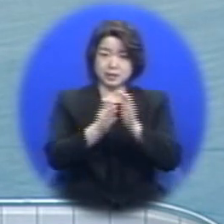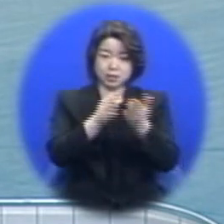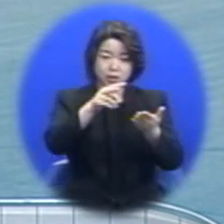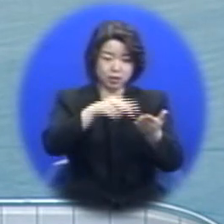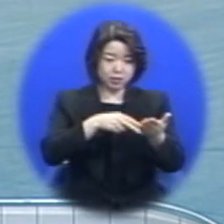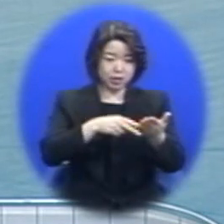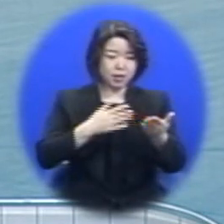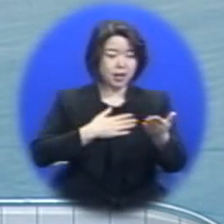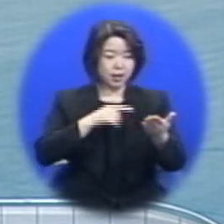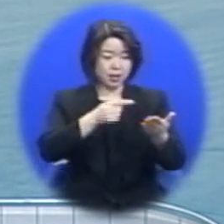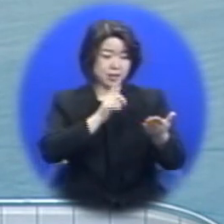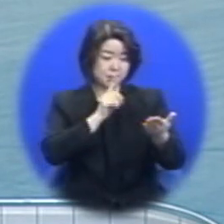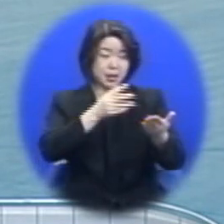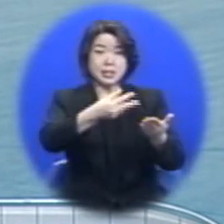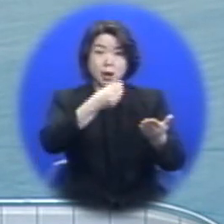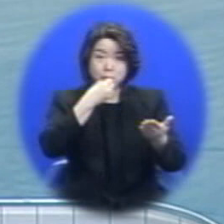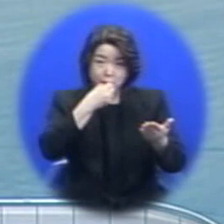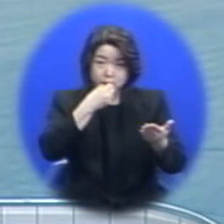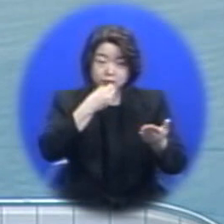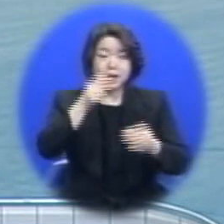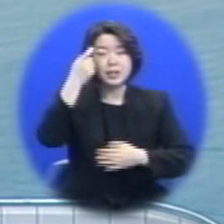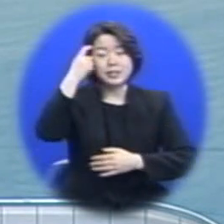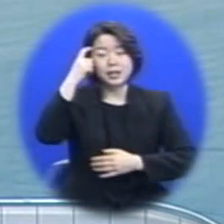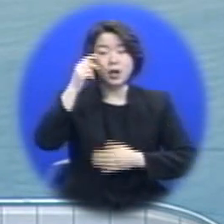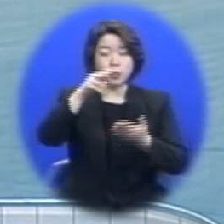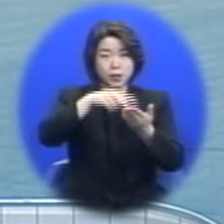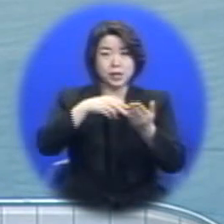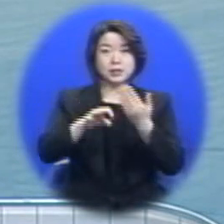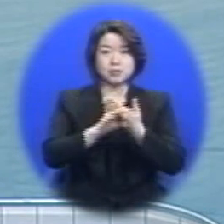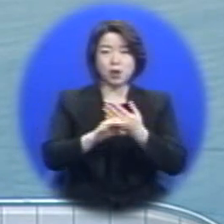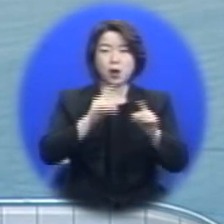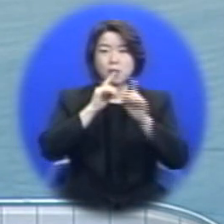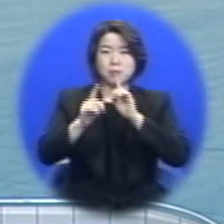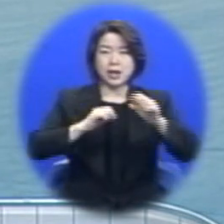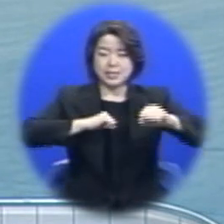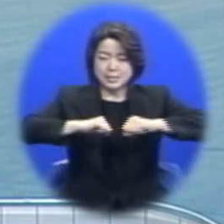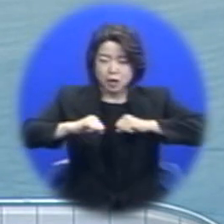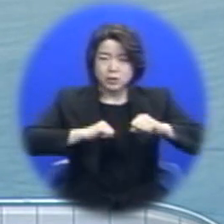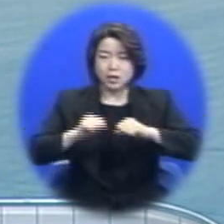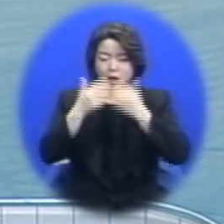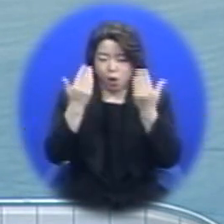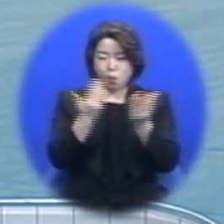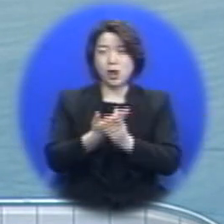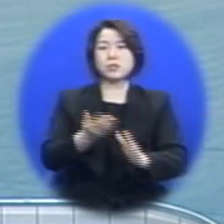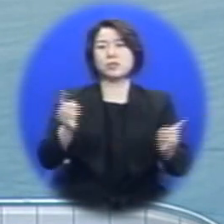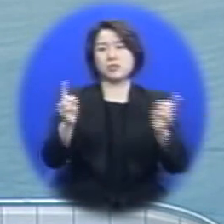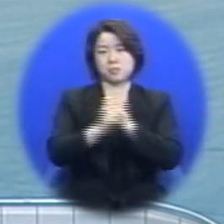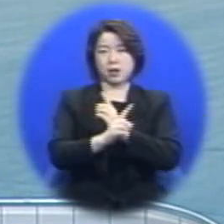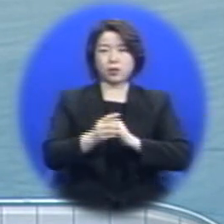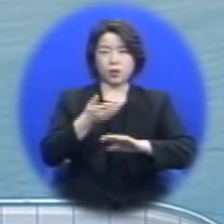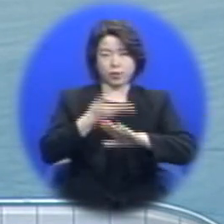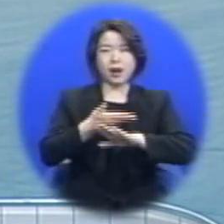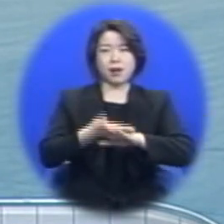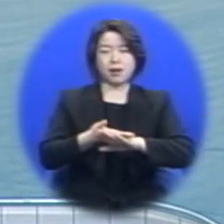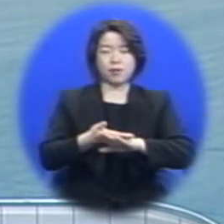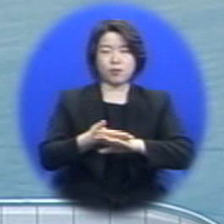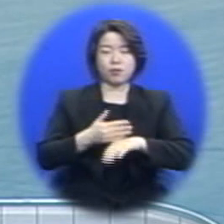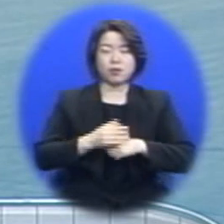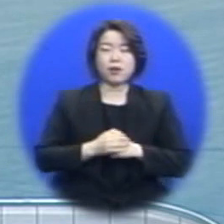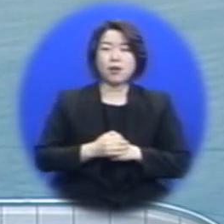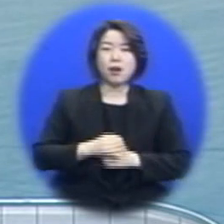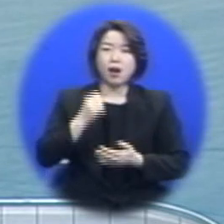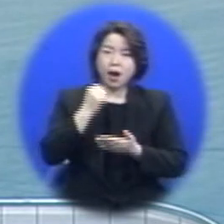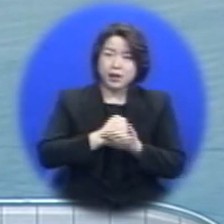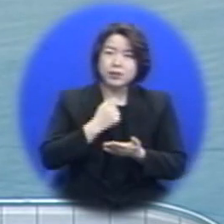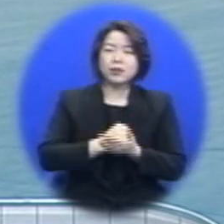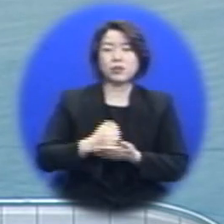말씀을 먹는다고 생각하고 읽으면 말씀의 역사가 완전히 달라집니다. 안타깝게도 우리가